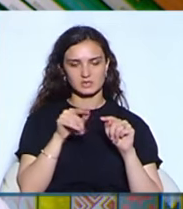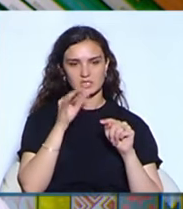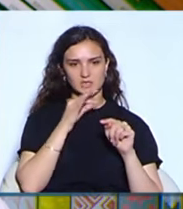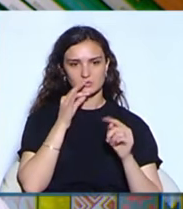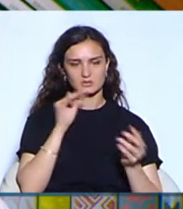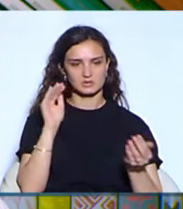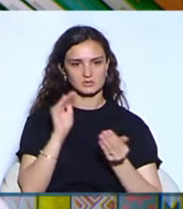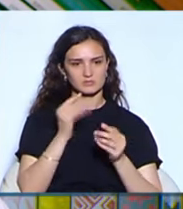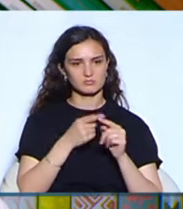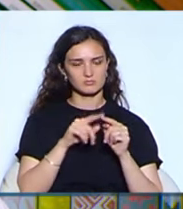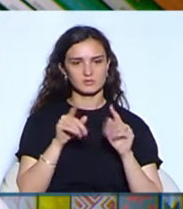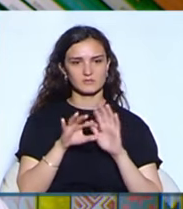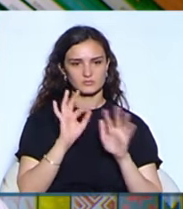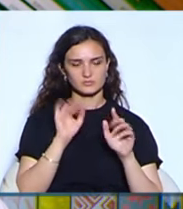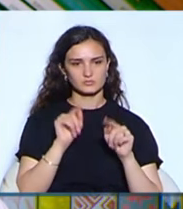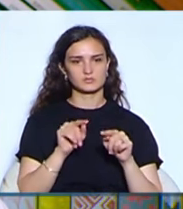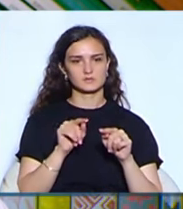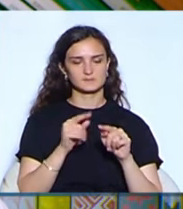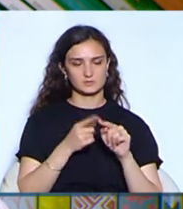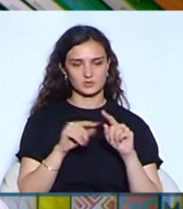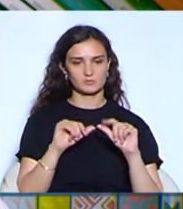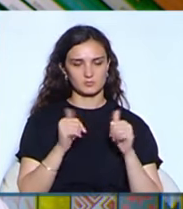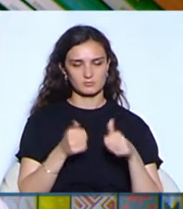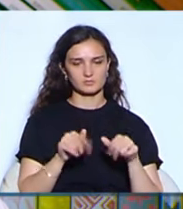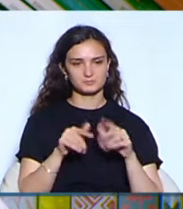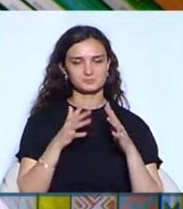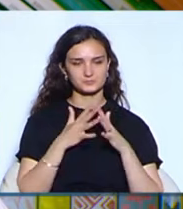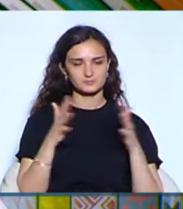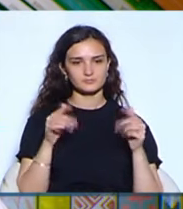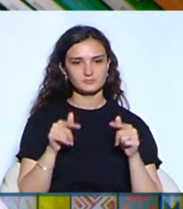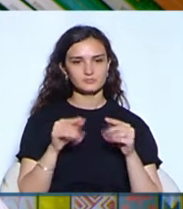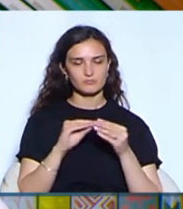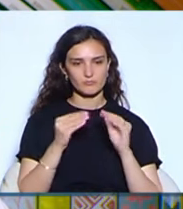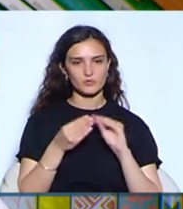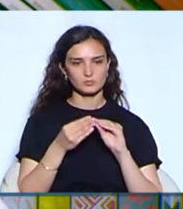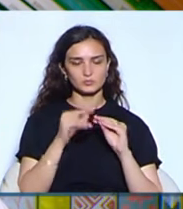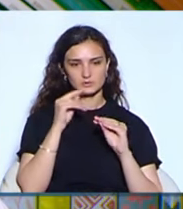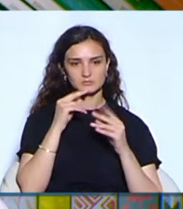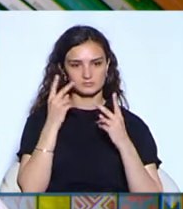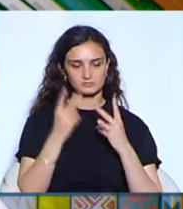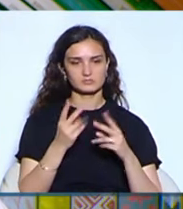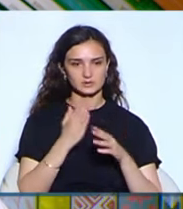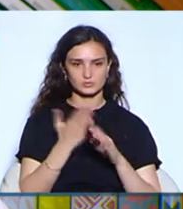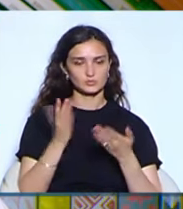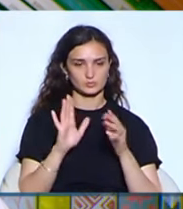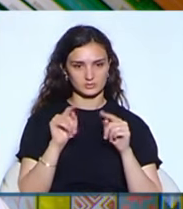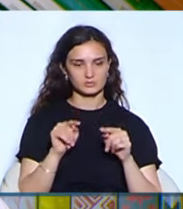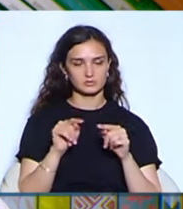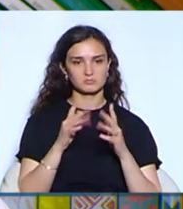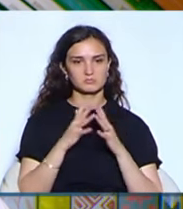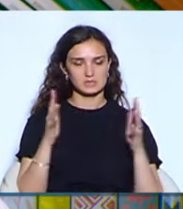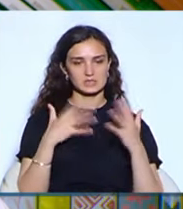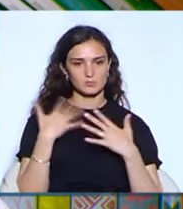ასაკში. ამიტომ ავირჩიოთ დაცდის ტაქტიკა, მეტ პრობლემებს მივაქციოთ ყურადღება არის თუ არა,